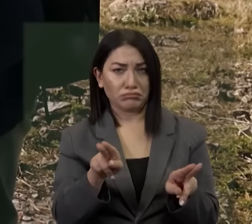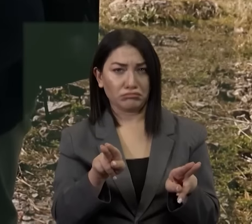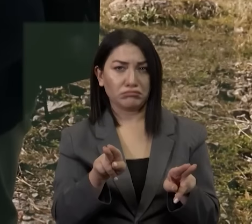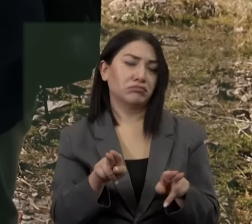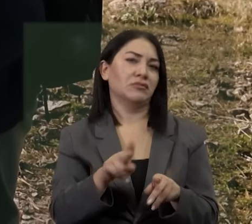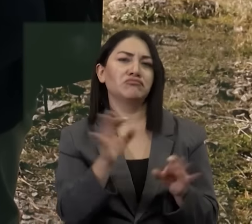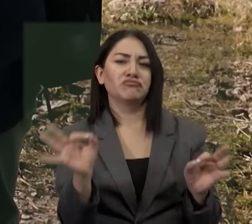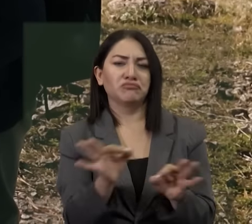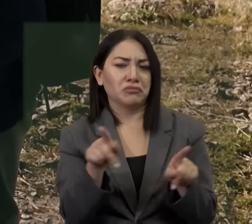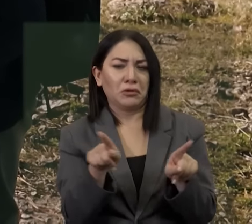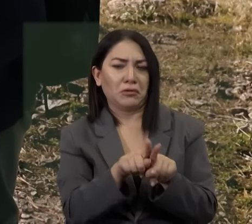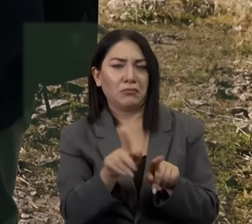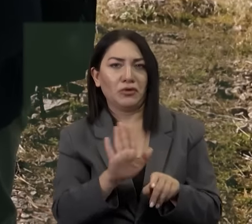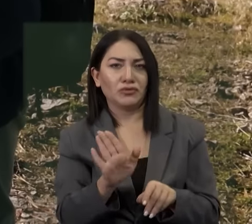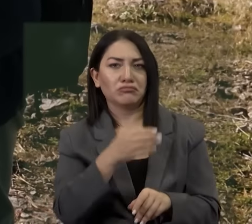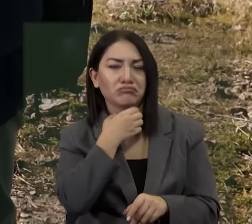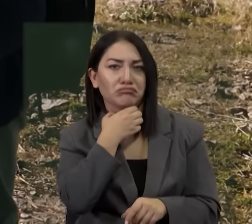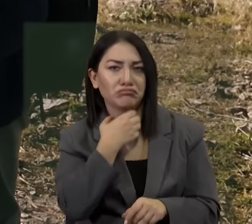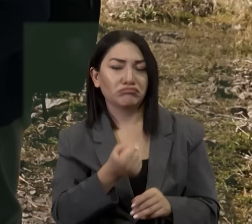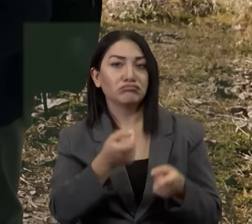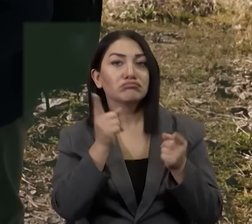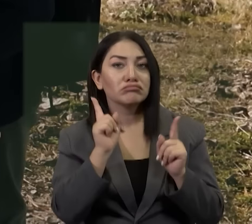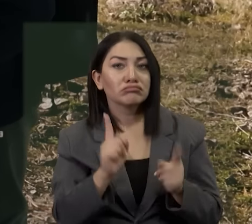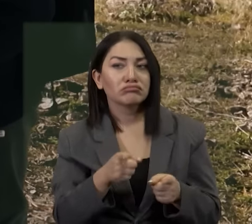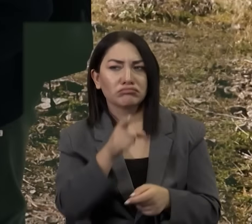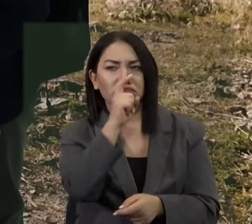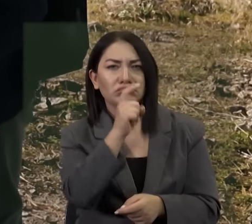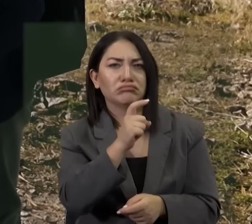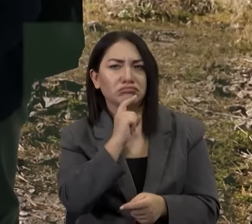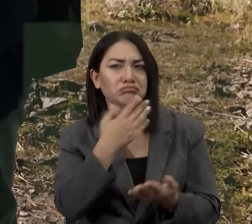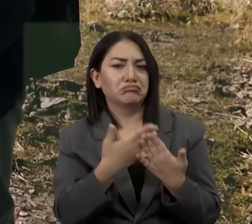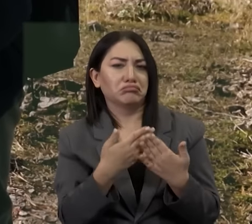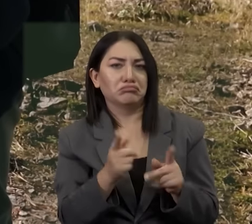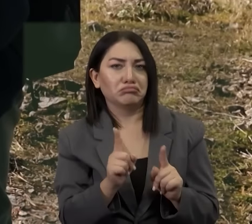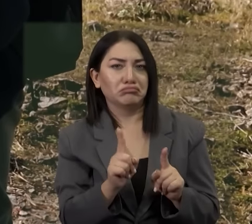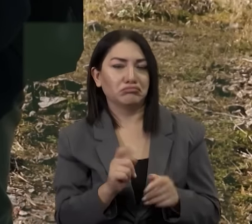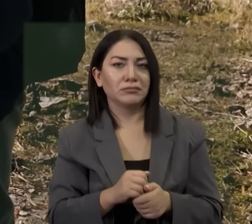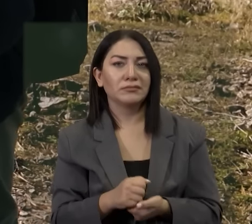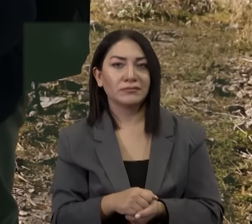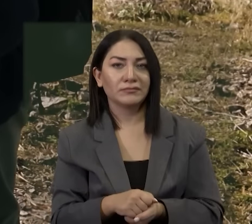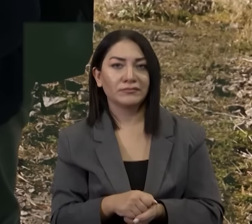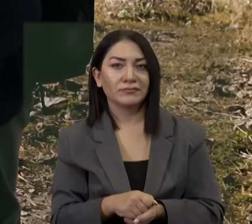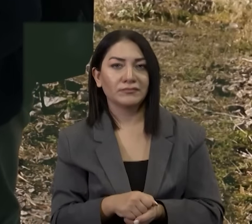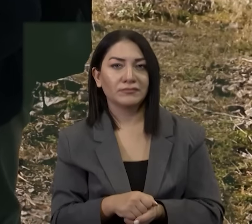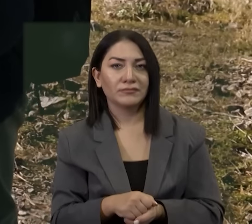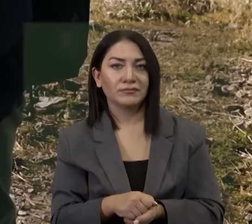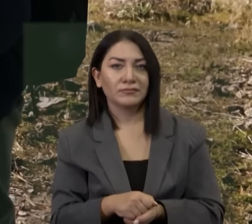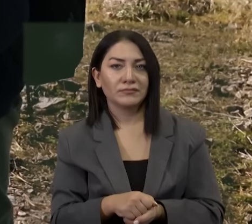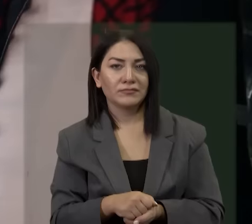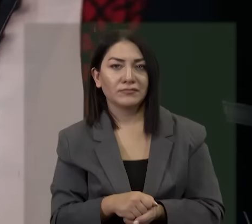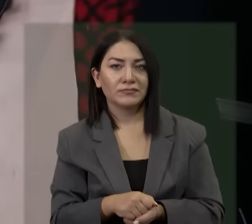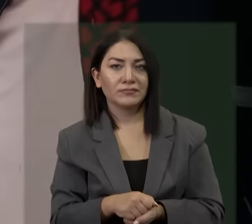Ես էլ է բանալի, ոչ մի բանի նման չի։ Հա, իրոք անհասկանալի է։